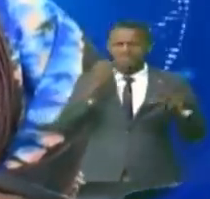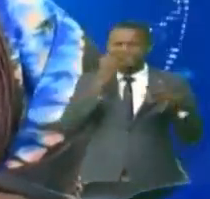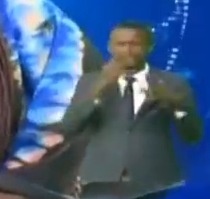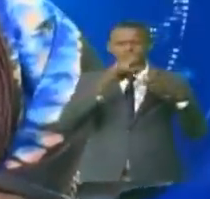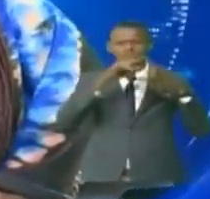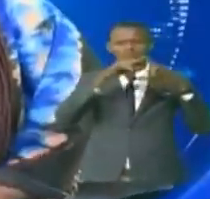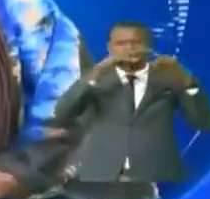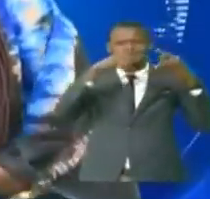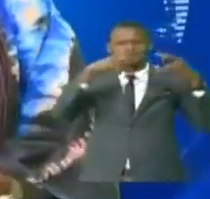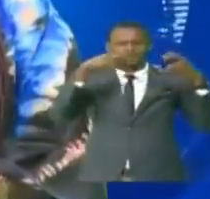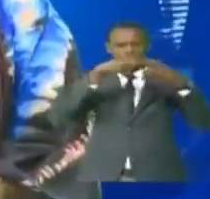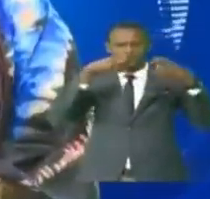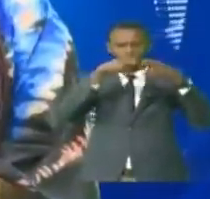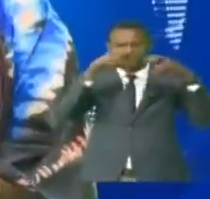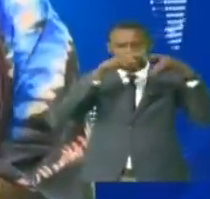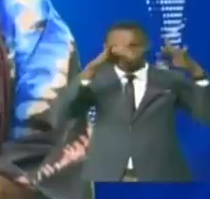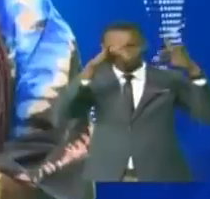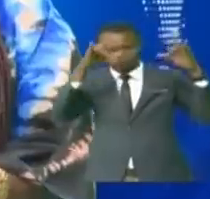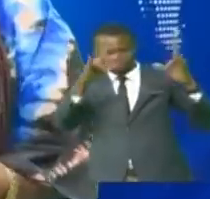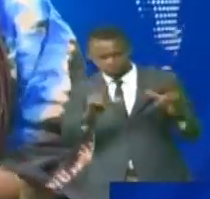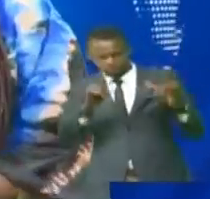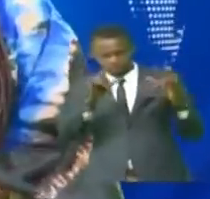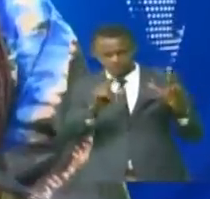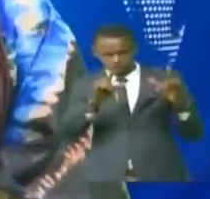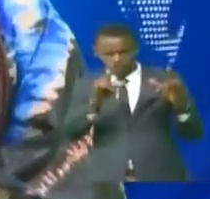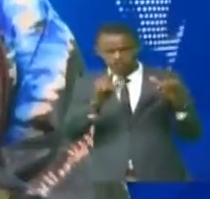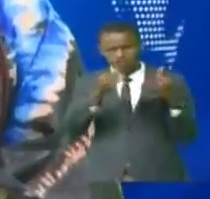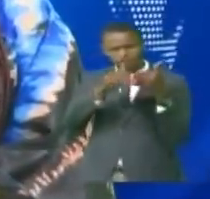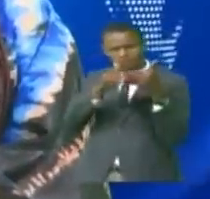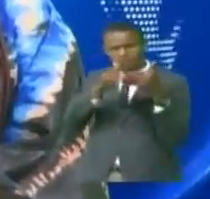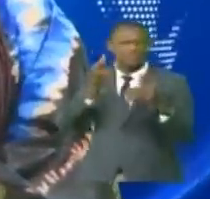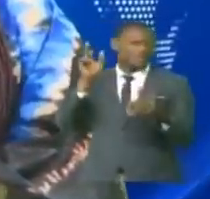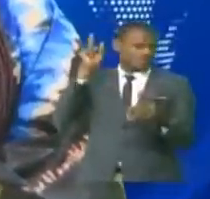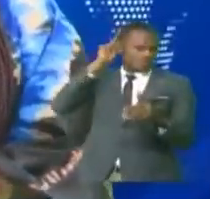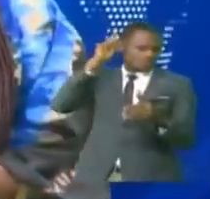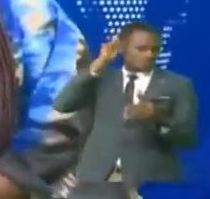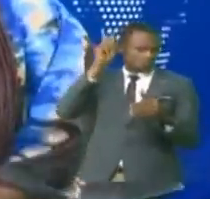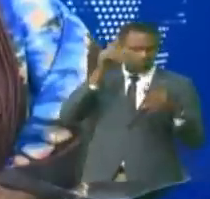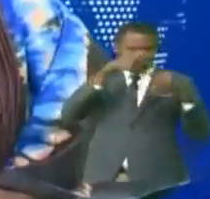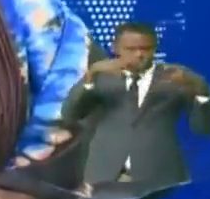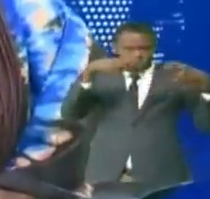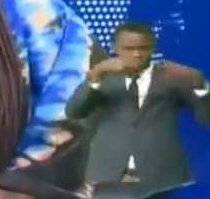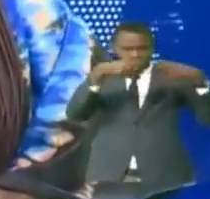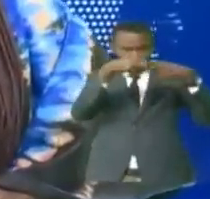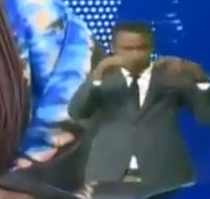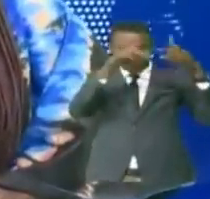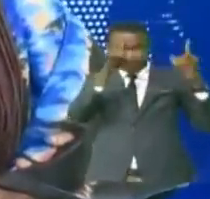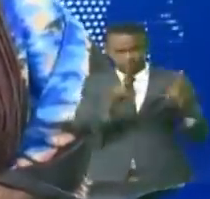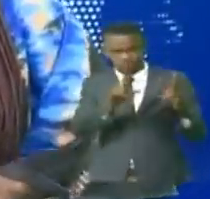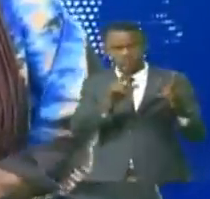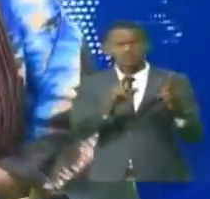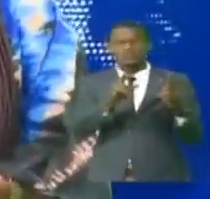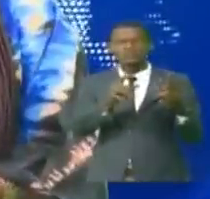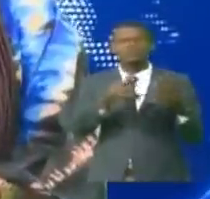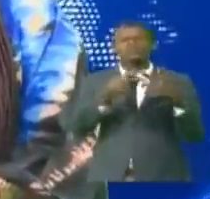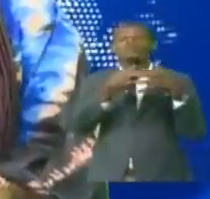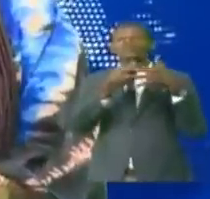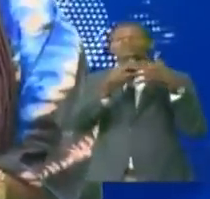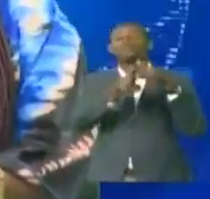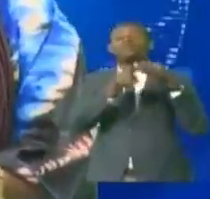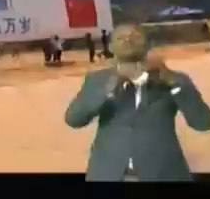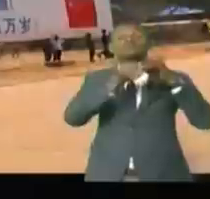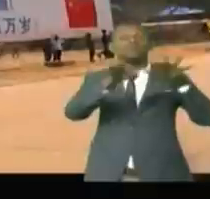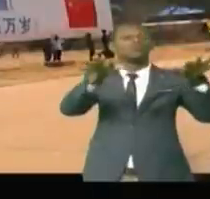kilomètres de Kolwezi. La centrale va alimenter en électricité les industries minières et la province. Pierre